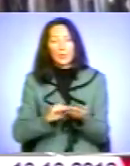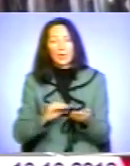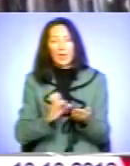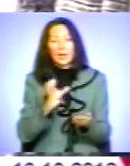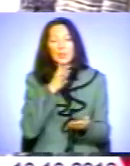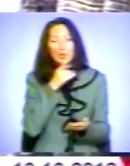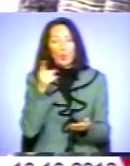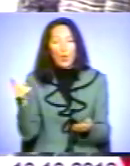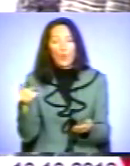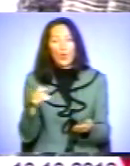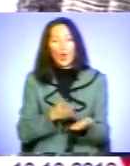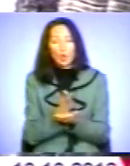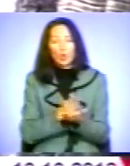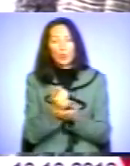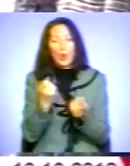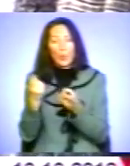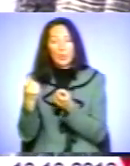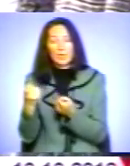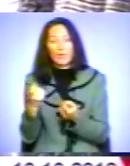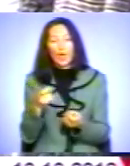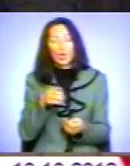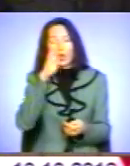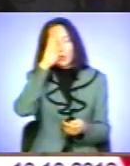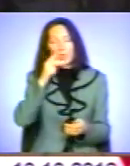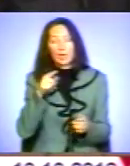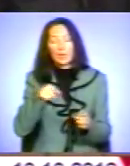Тернопільщини призивають юнаків